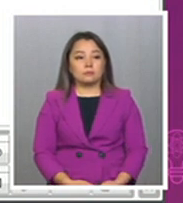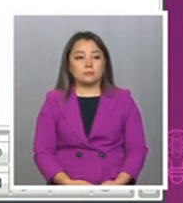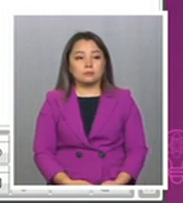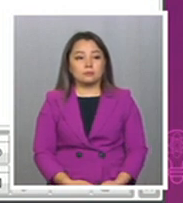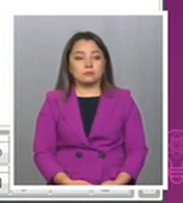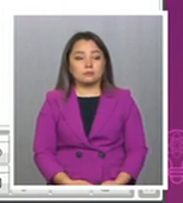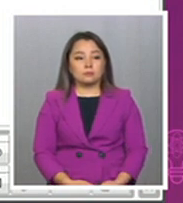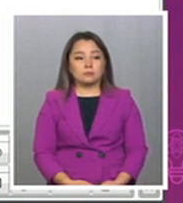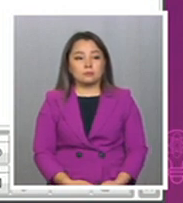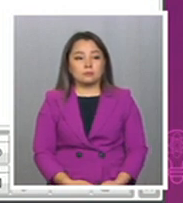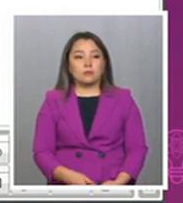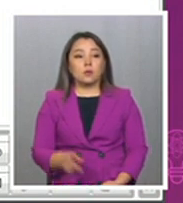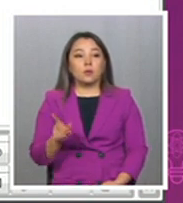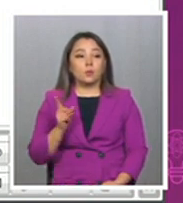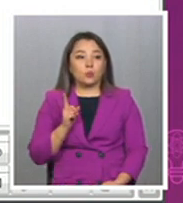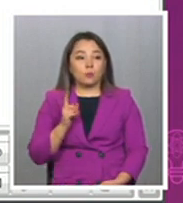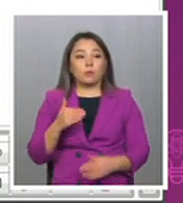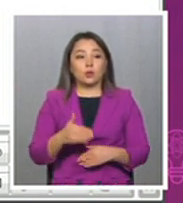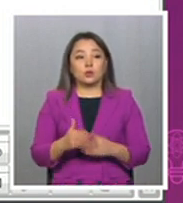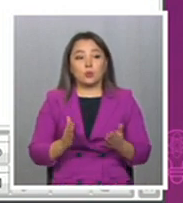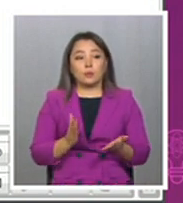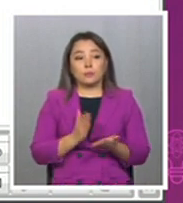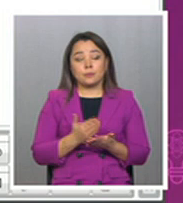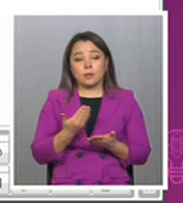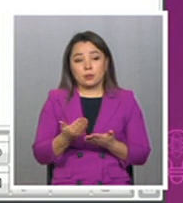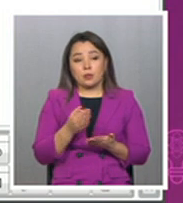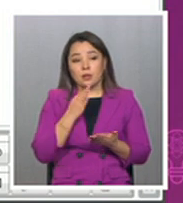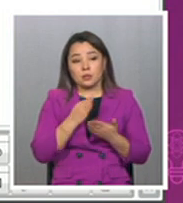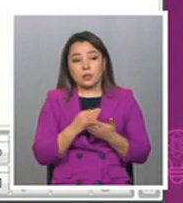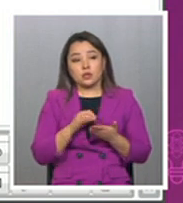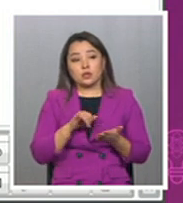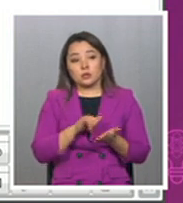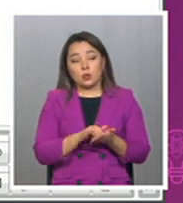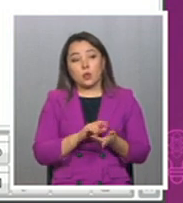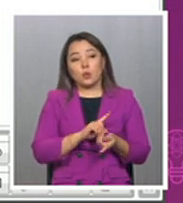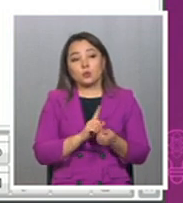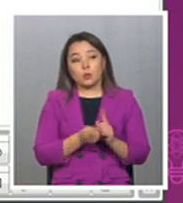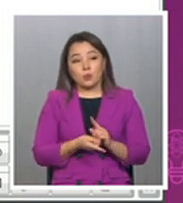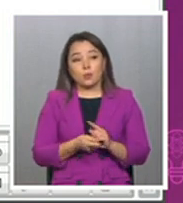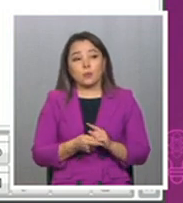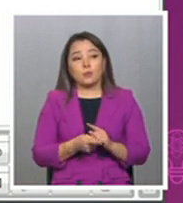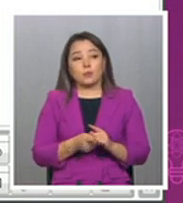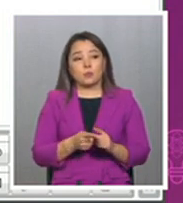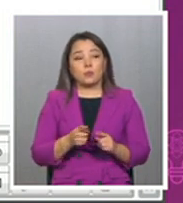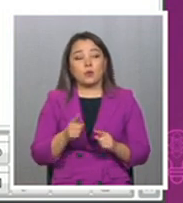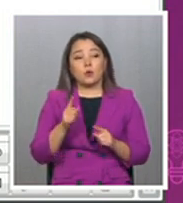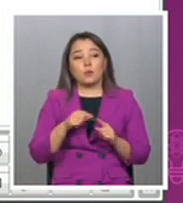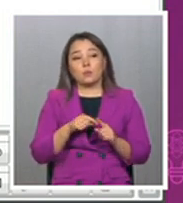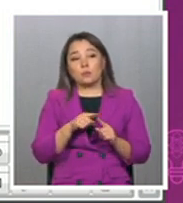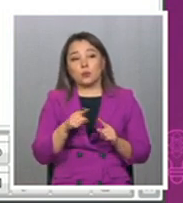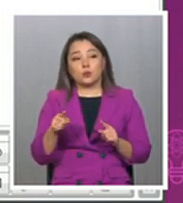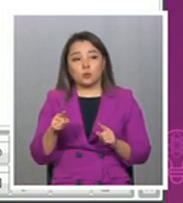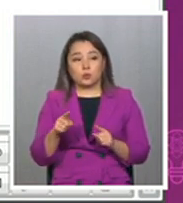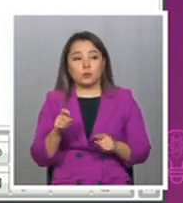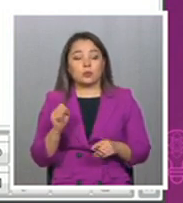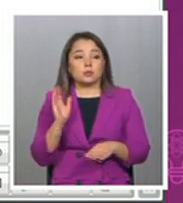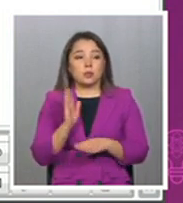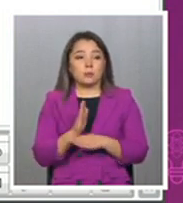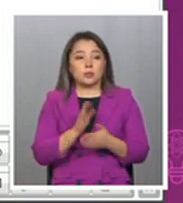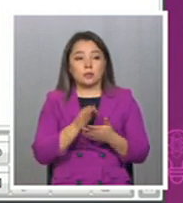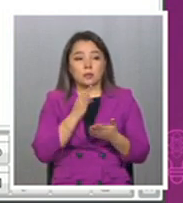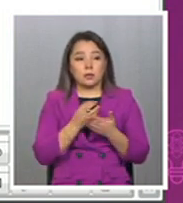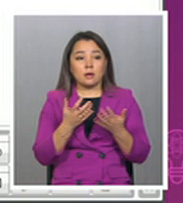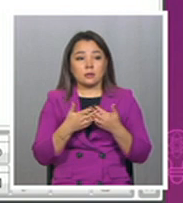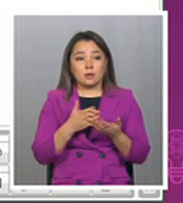Келесі күту блогы гироскопиялық датчик өзгерту бұрыш командасын таңдаймыз. Есептілік